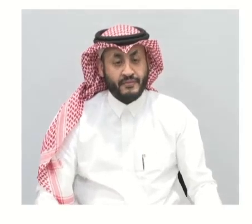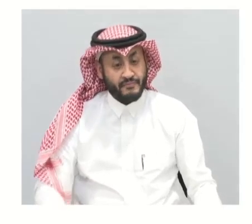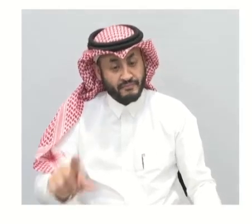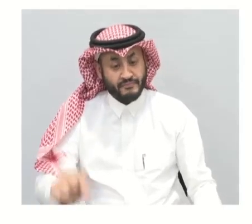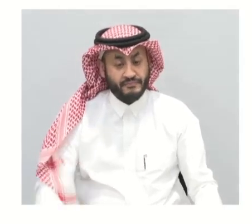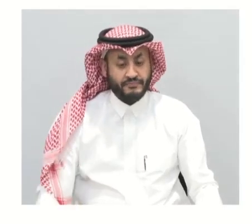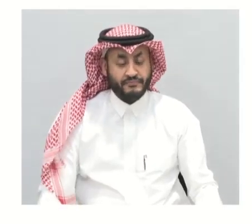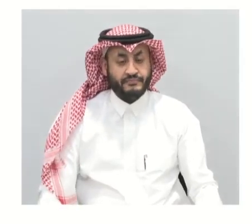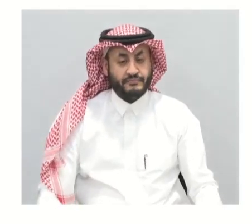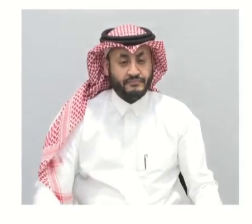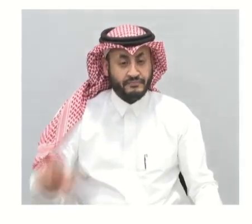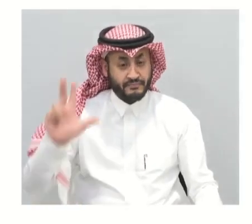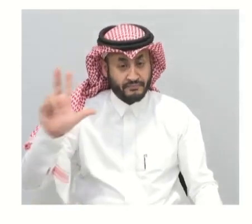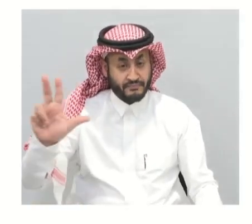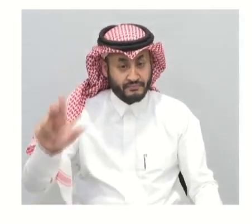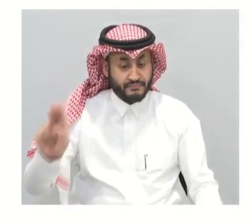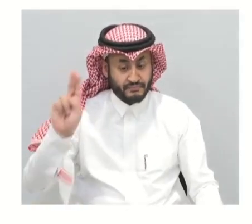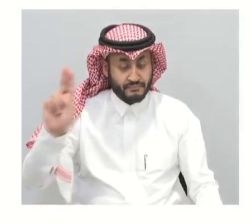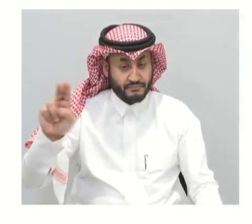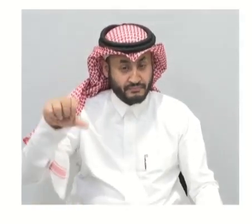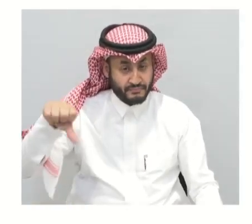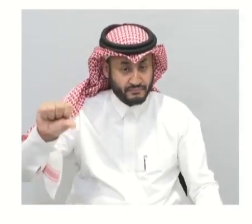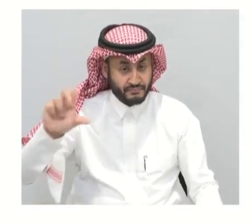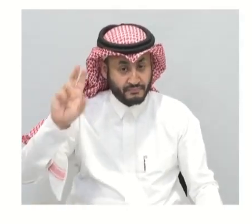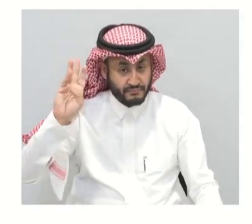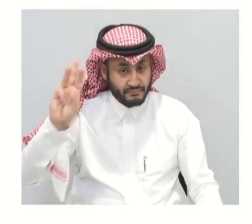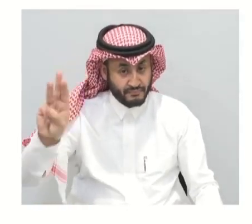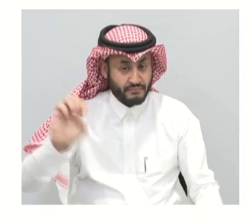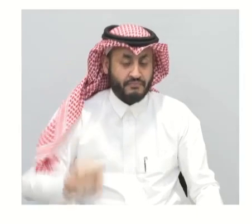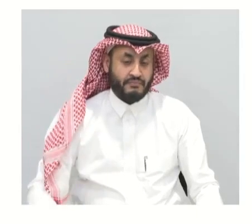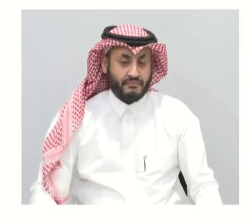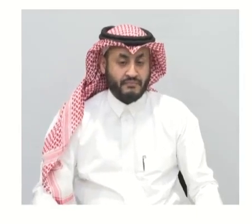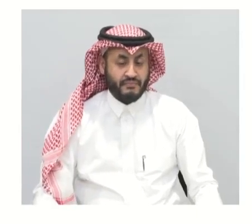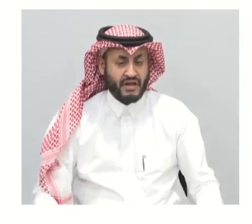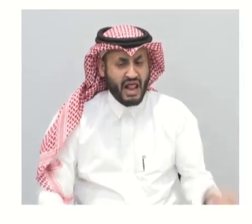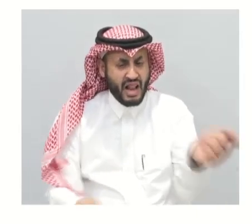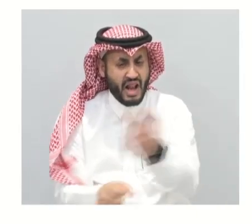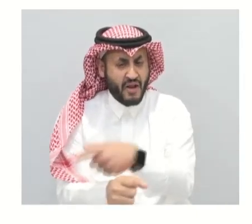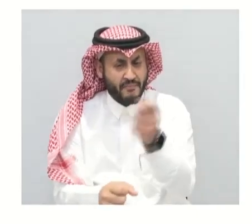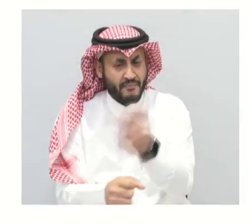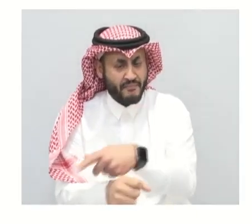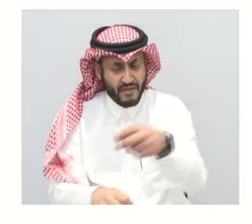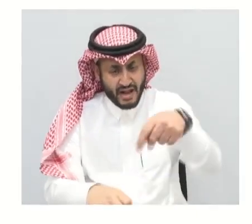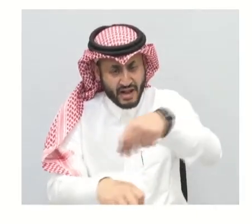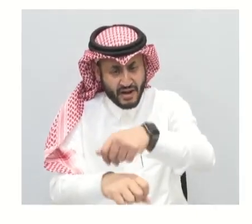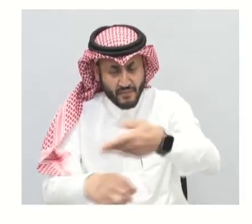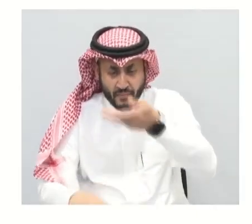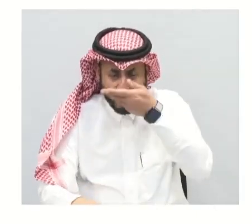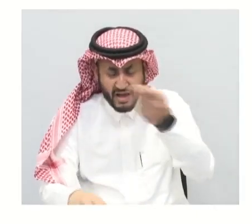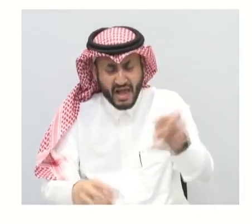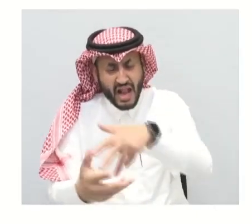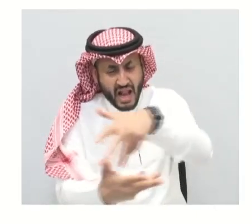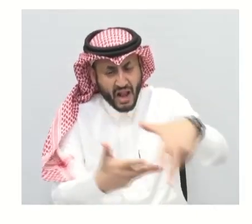احسنتم رائعون بالتاكيد هي عباره عن التلوث عندما نضيف مواد خارجه عن الطبيعه وكذلك